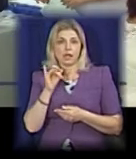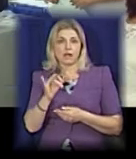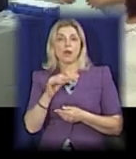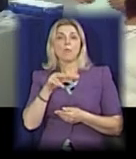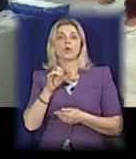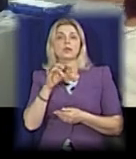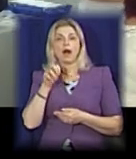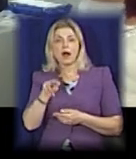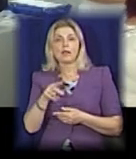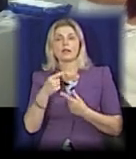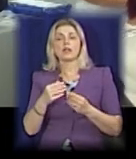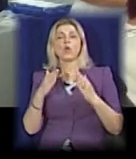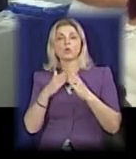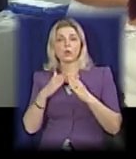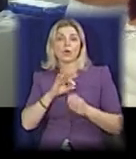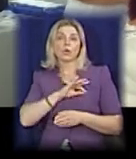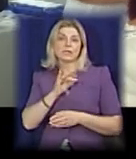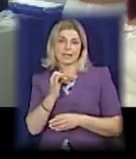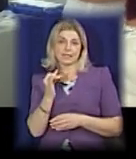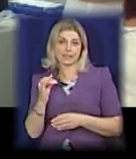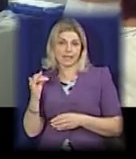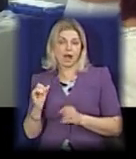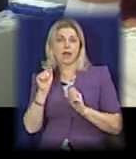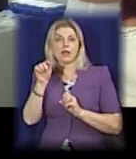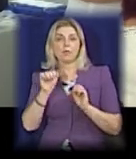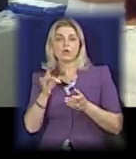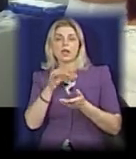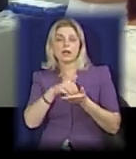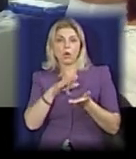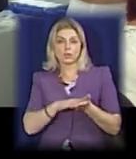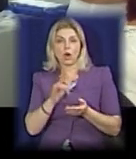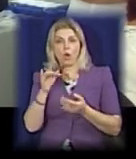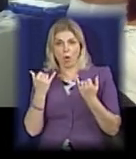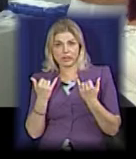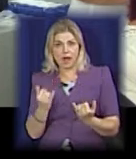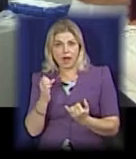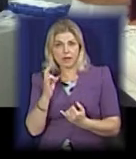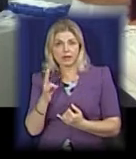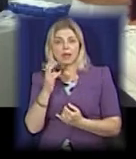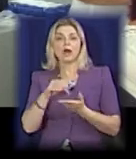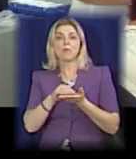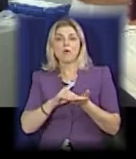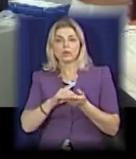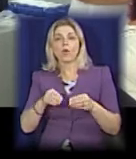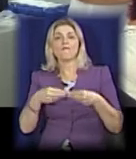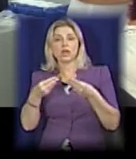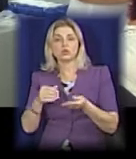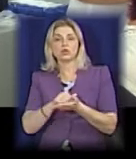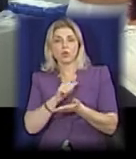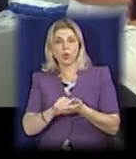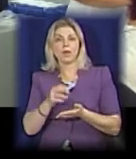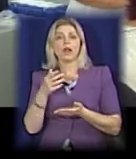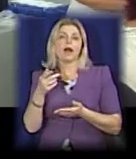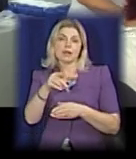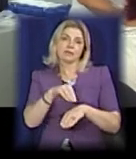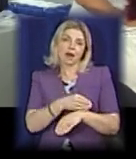портал онлайн-будинок юстиції. Там можна, зокрема, наприклад, зареєструватися онлайн на повторну видачу документів в сфері реєстрації актів цивільного стану